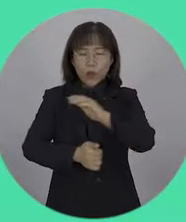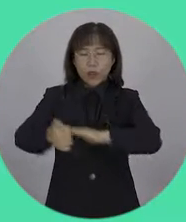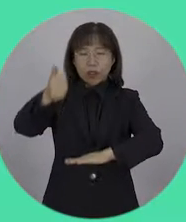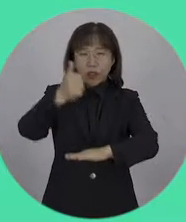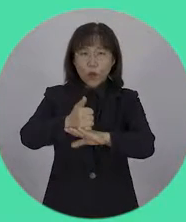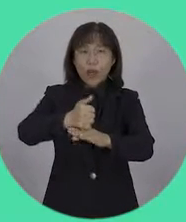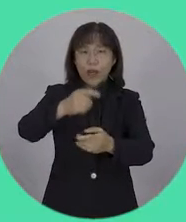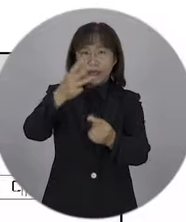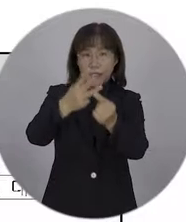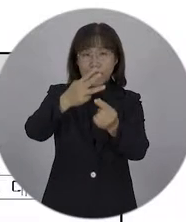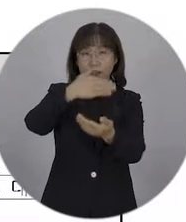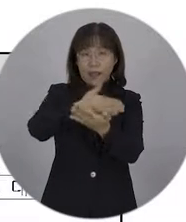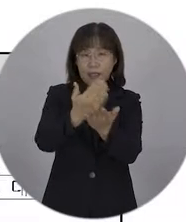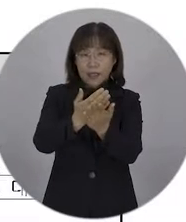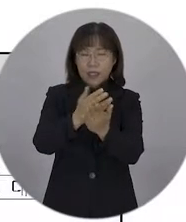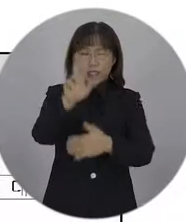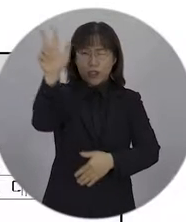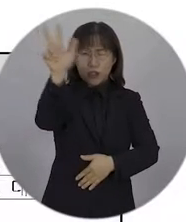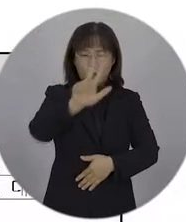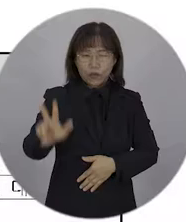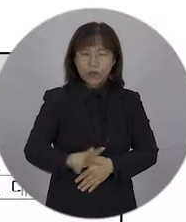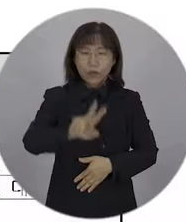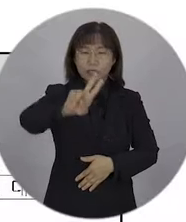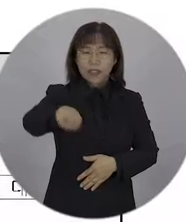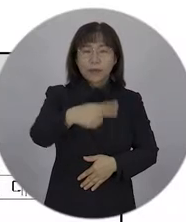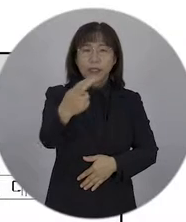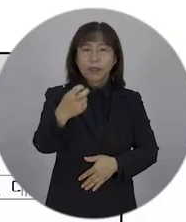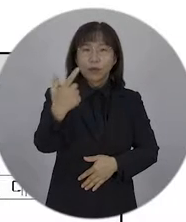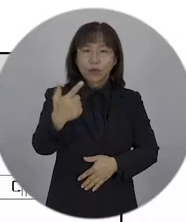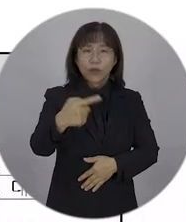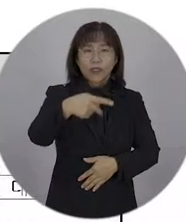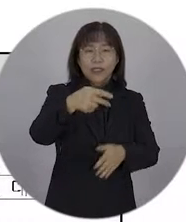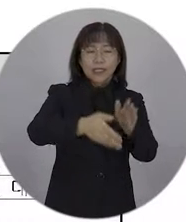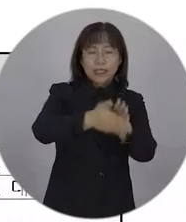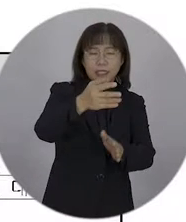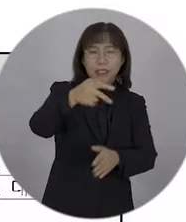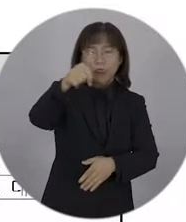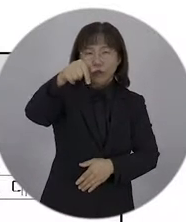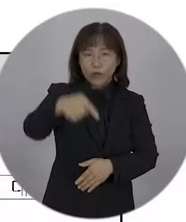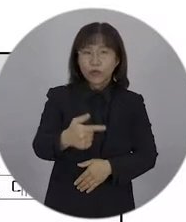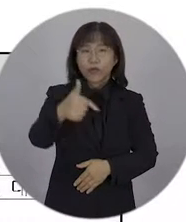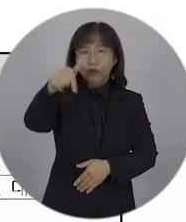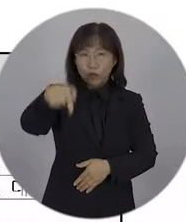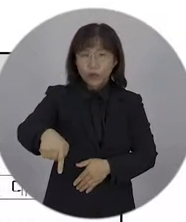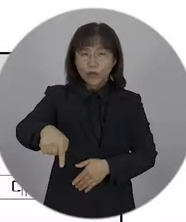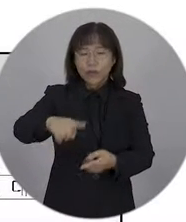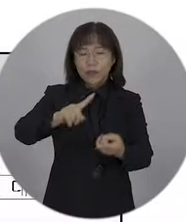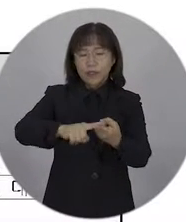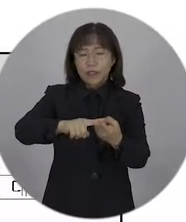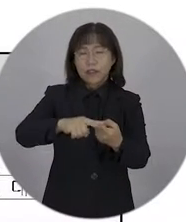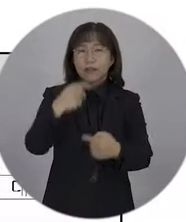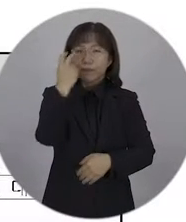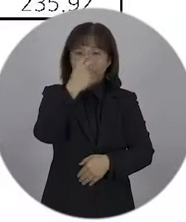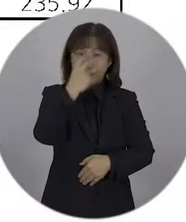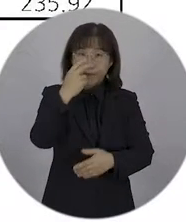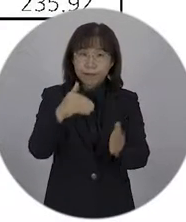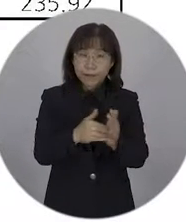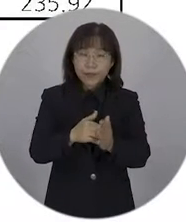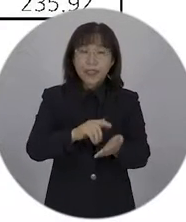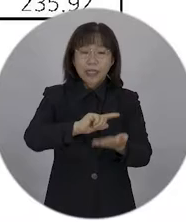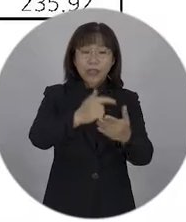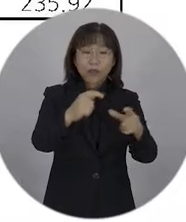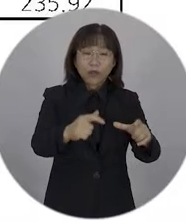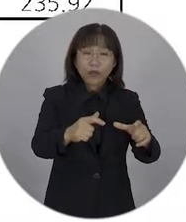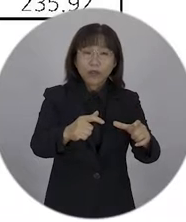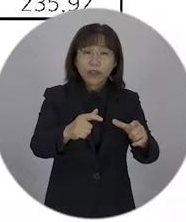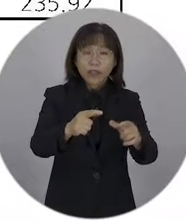3개 부문을 전국 226개 시군구를 그룹별로 평가해 진행했습니다. 강서구는 3개 지표 중